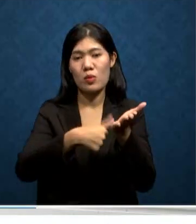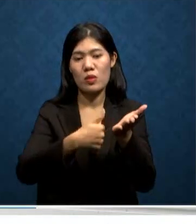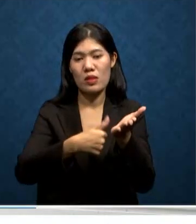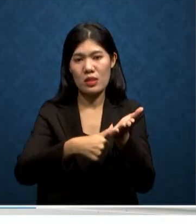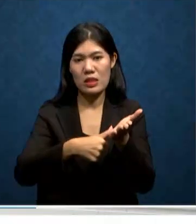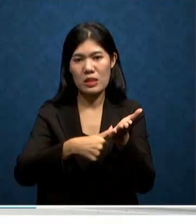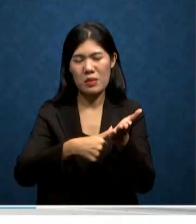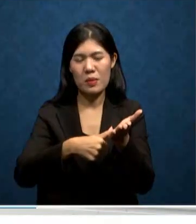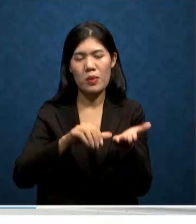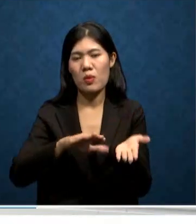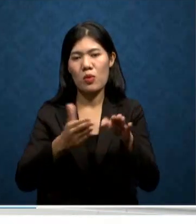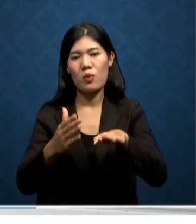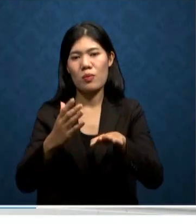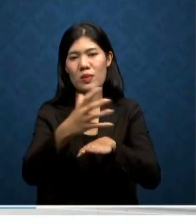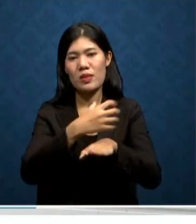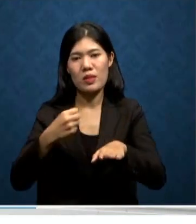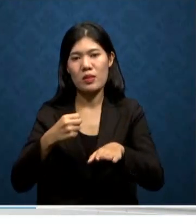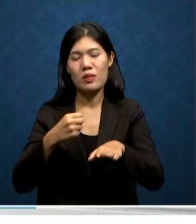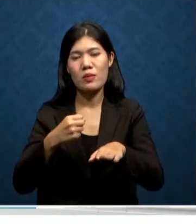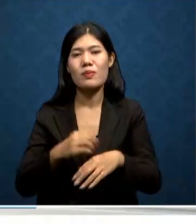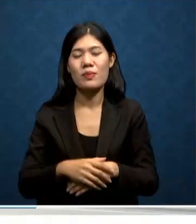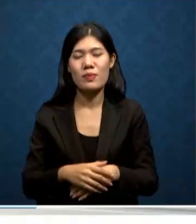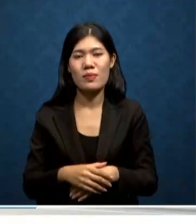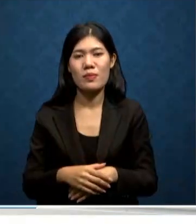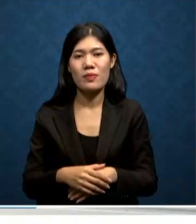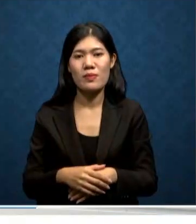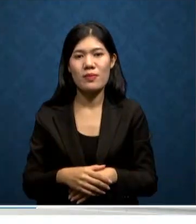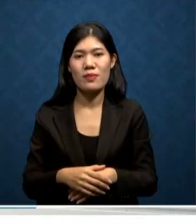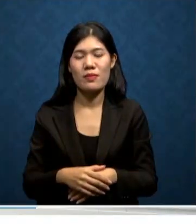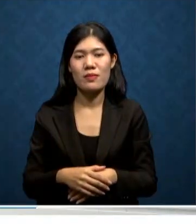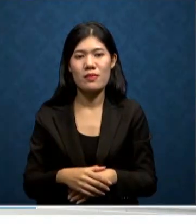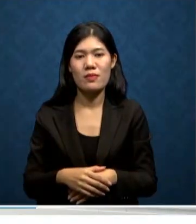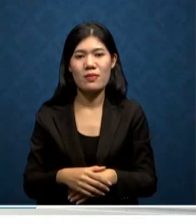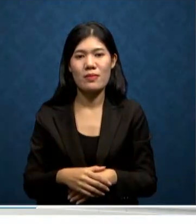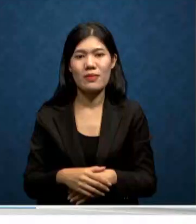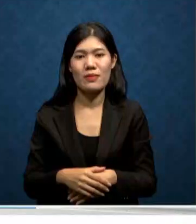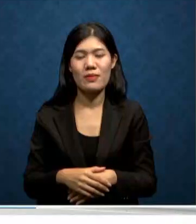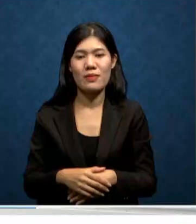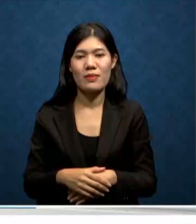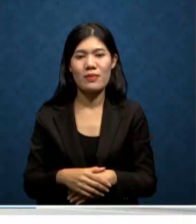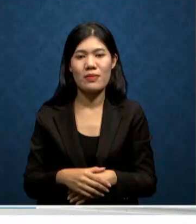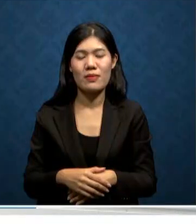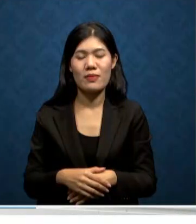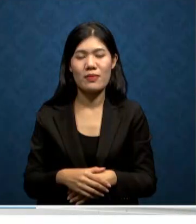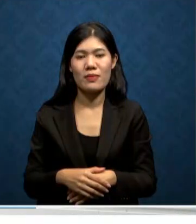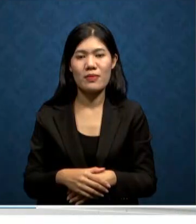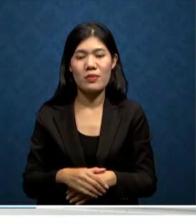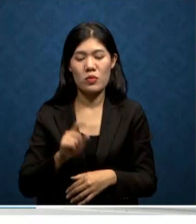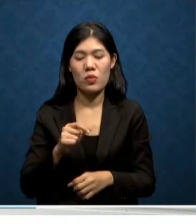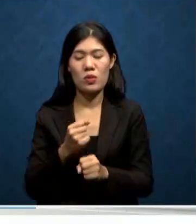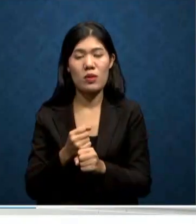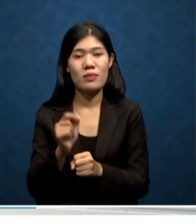ละลายนะครับกรมการขนส่งทางบกเนี่ยจะประสบปัญหาว่าในทางปฏิบัติเนี่ยเราก็จะมี